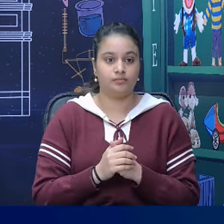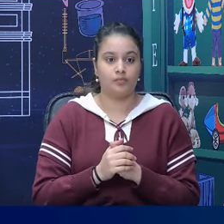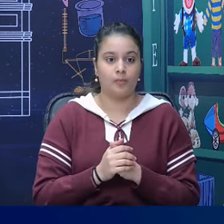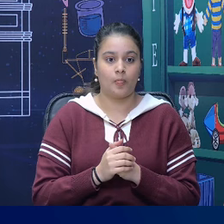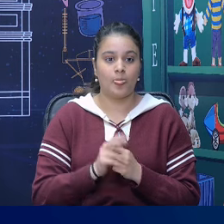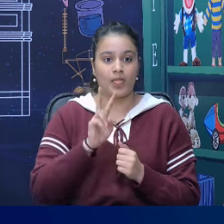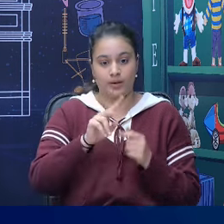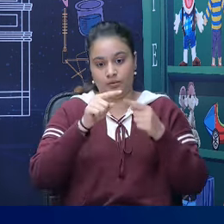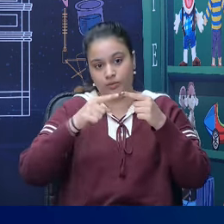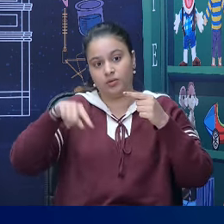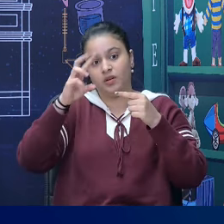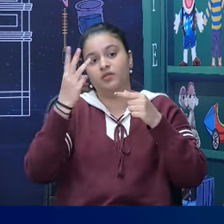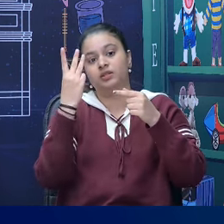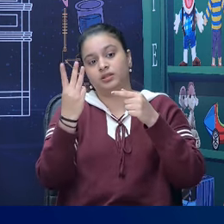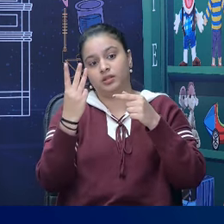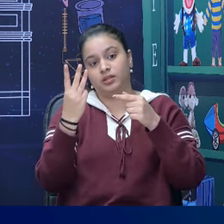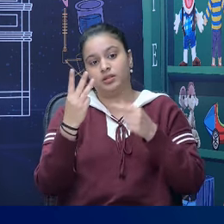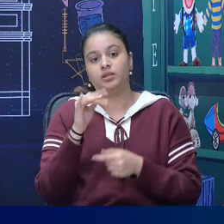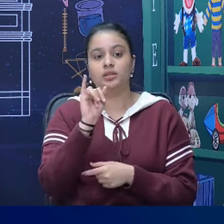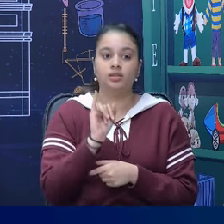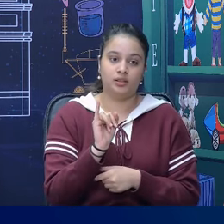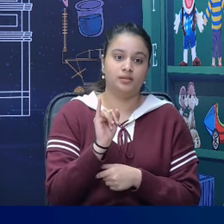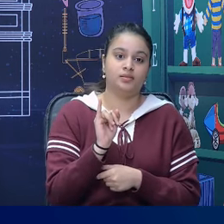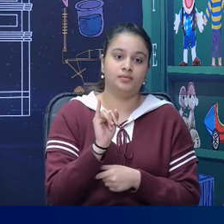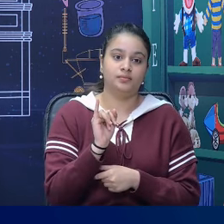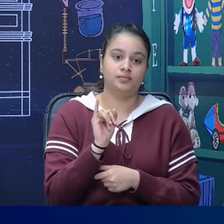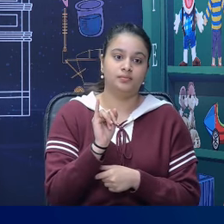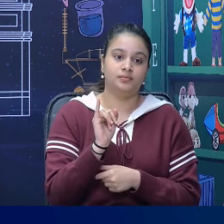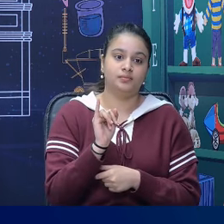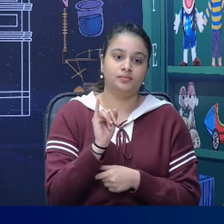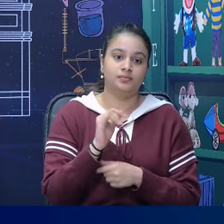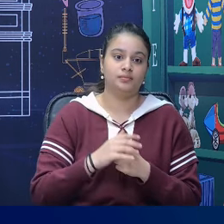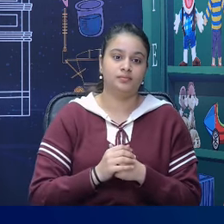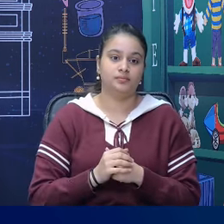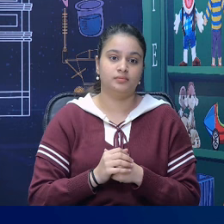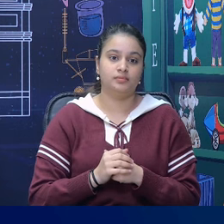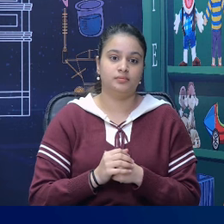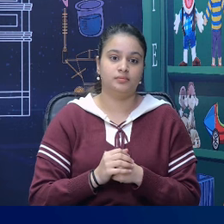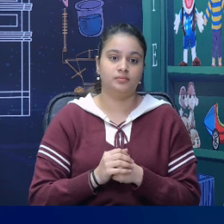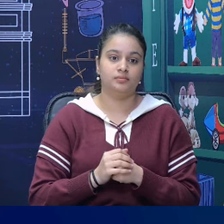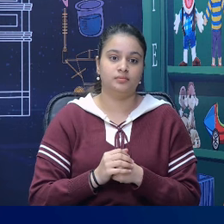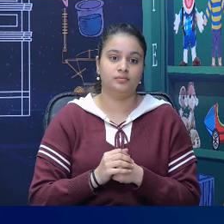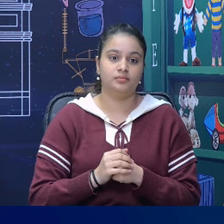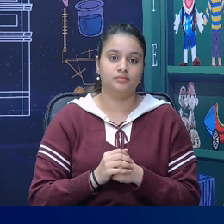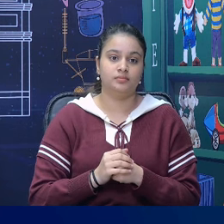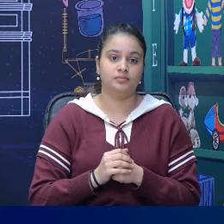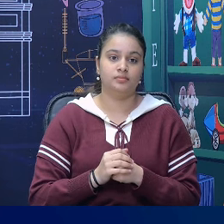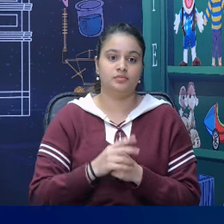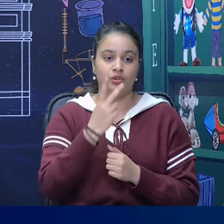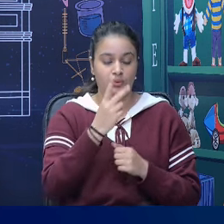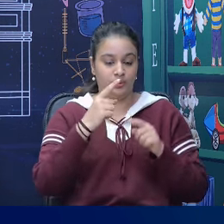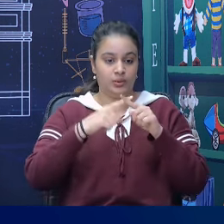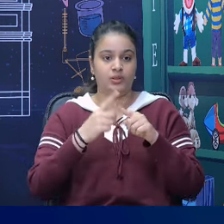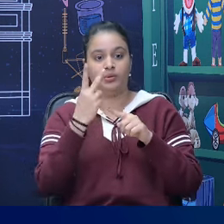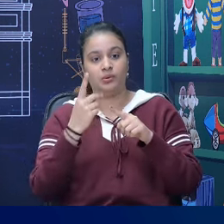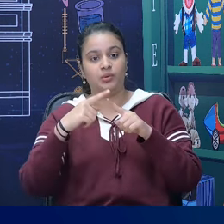की पावर 3 या मैंने भी बोला सिक्स जी करके देखते हैं अरे पर वो सिक्स नहीं है वो 2 * 2 * 2 है